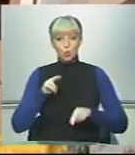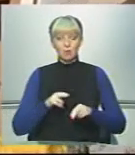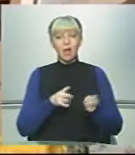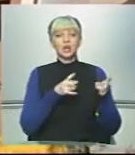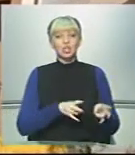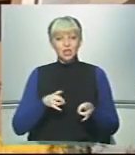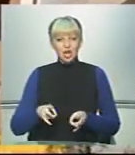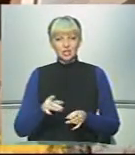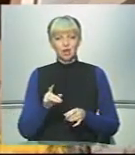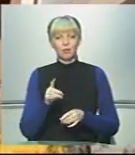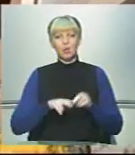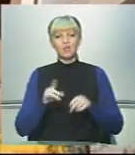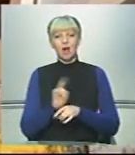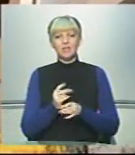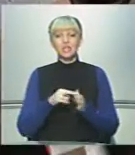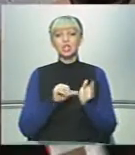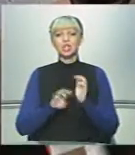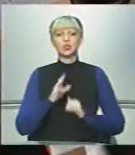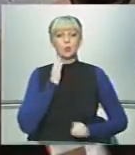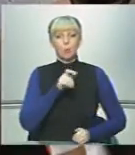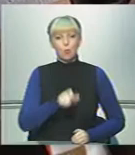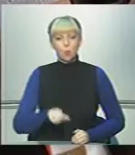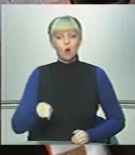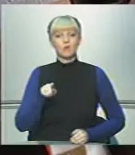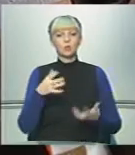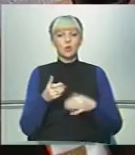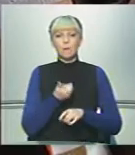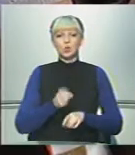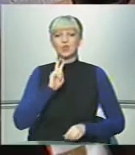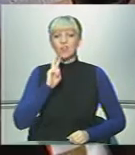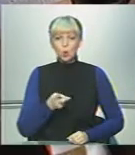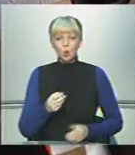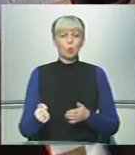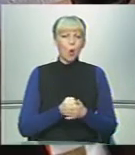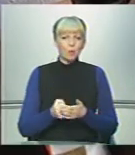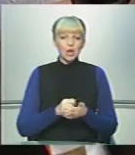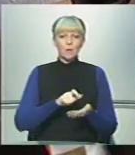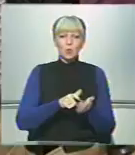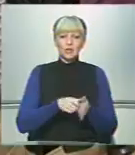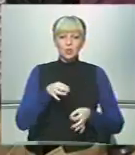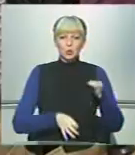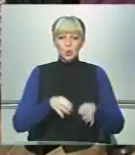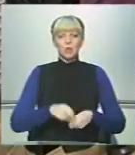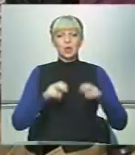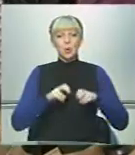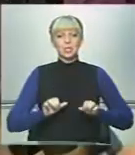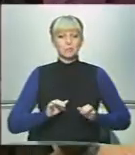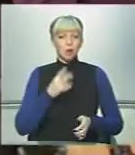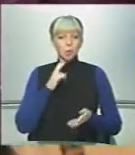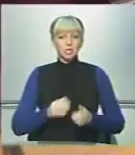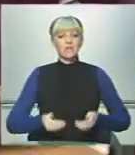Жертвами будівельної афери стали 64 буковинці. Вони вже понад 2 роки оббивають пороги судів. Розгляд справи